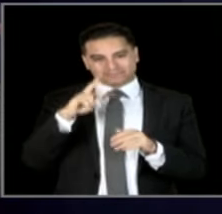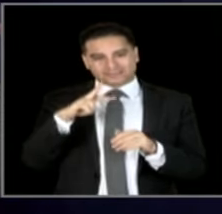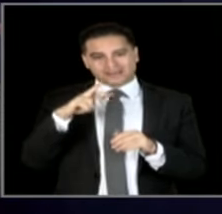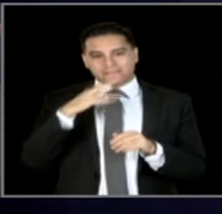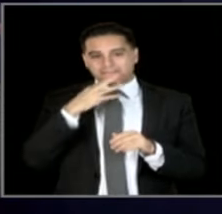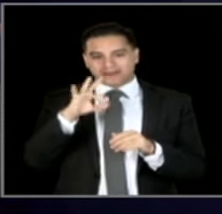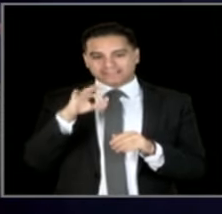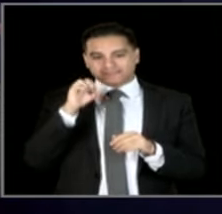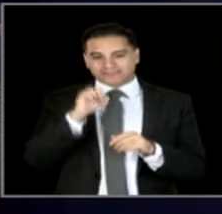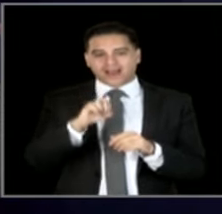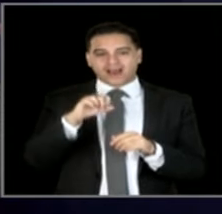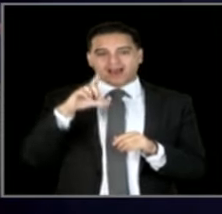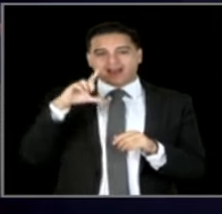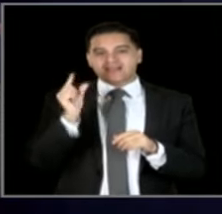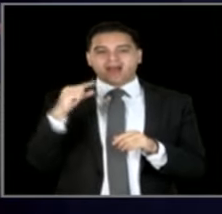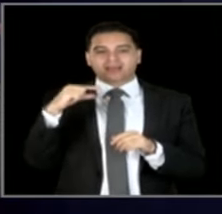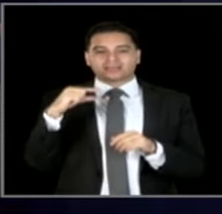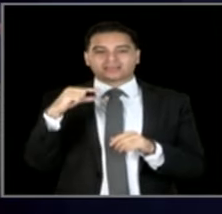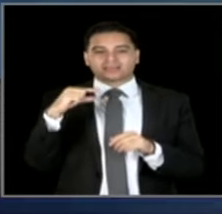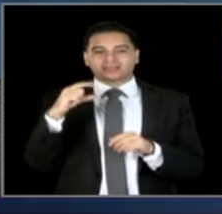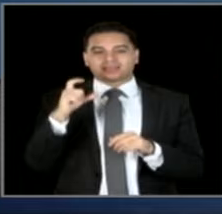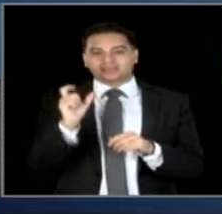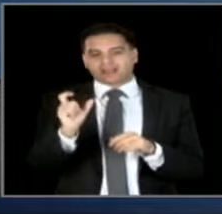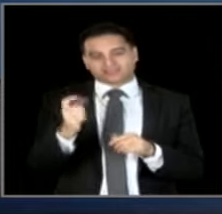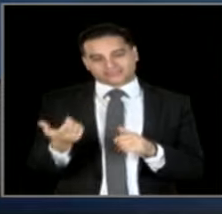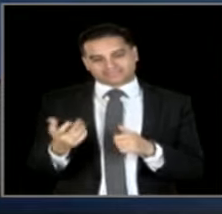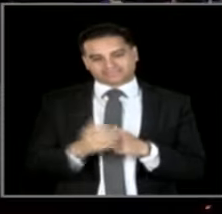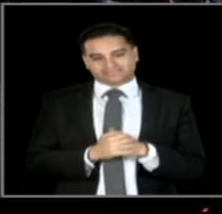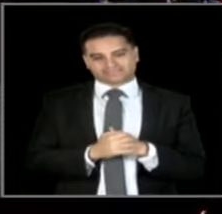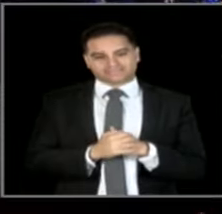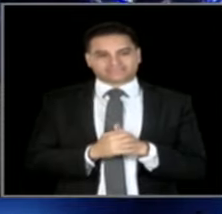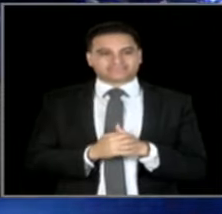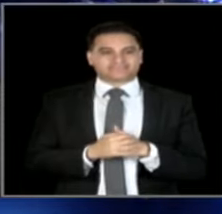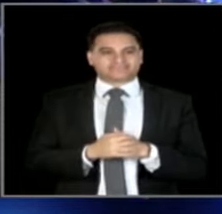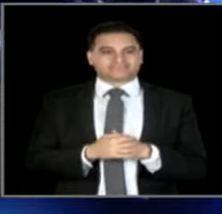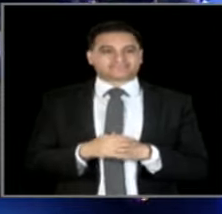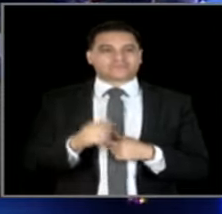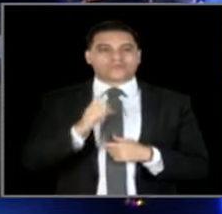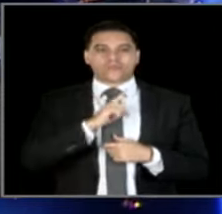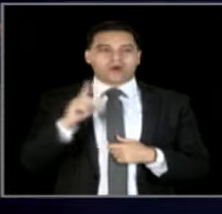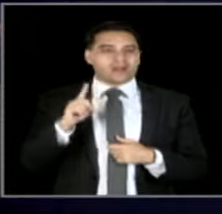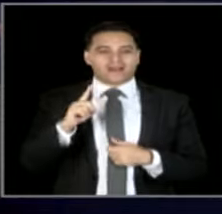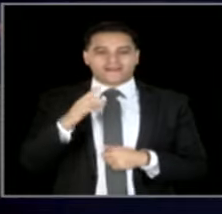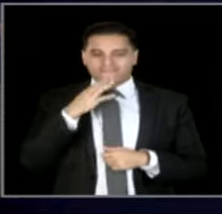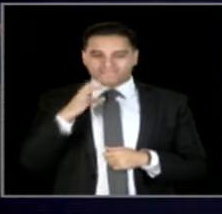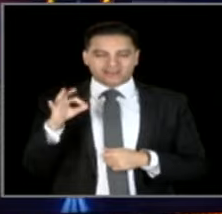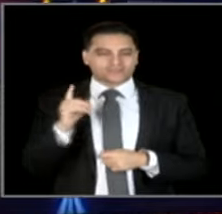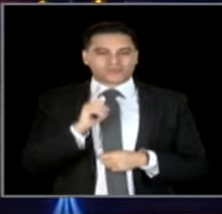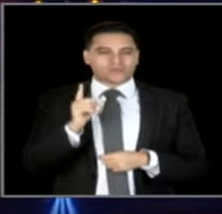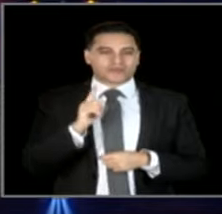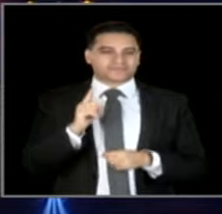ايوه لندن يا آية. للاسف الشديد اجابه خاطئه. ولا برلين ولا